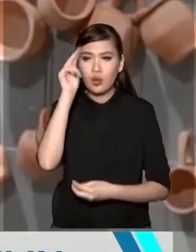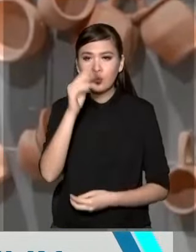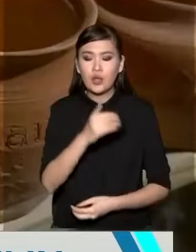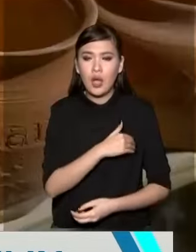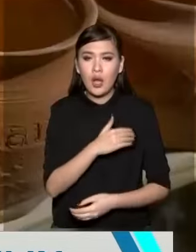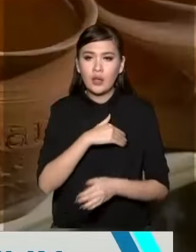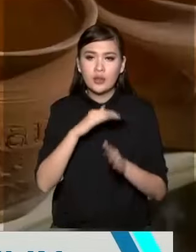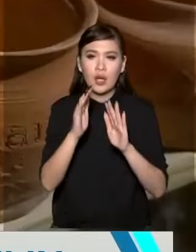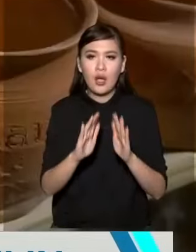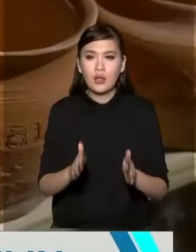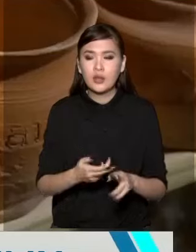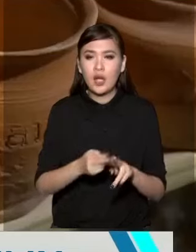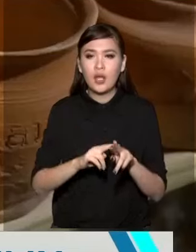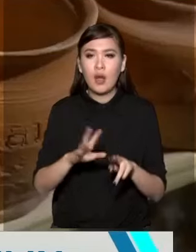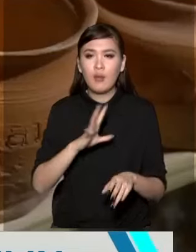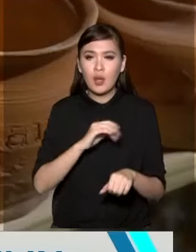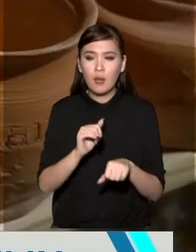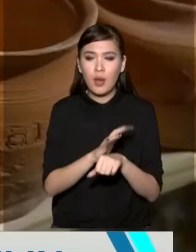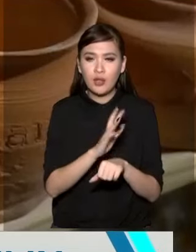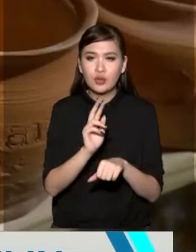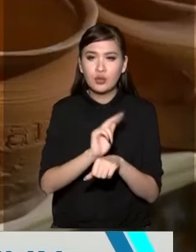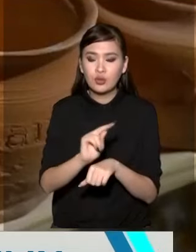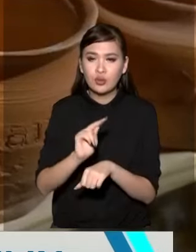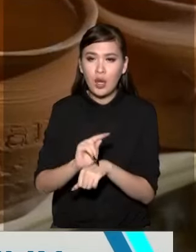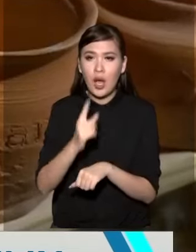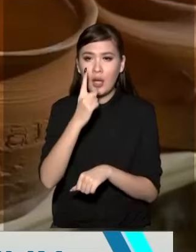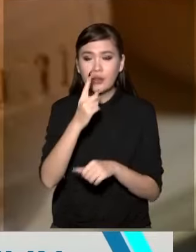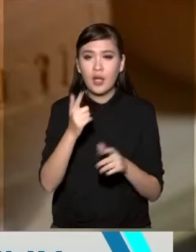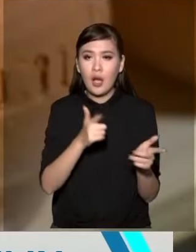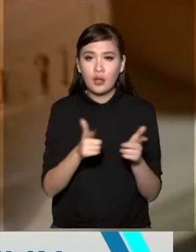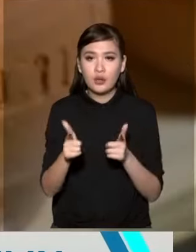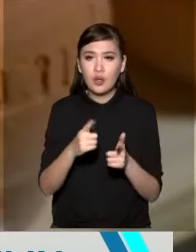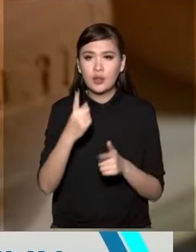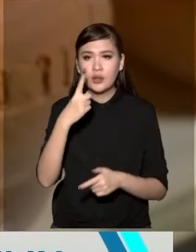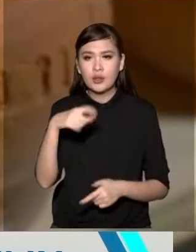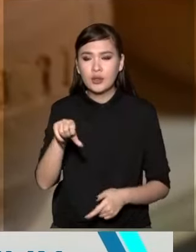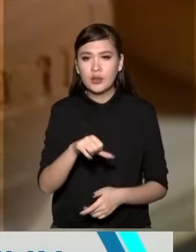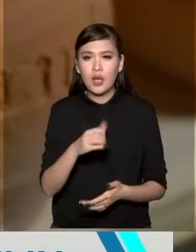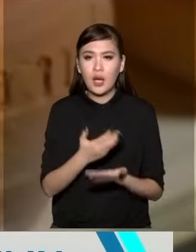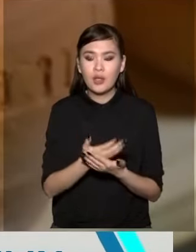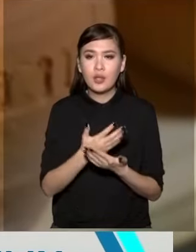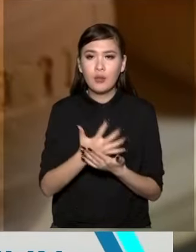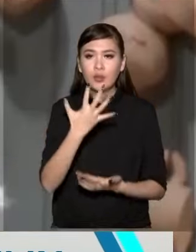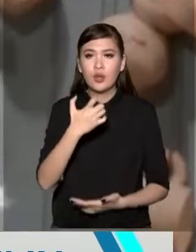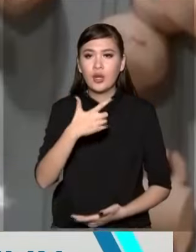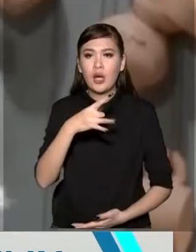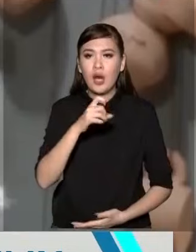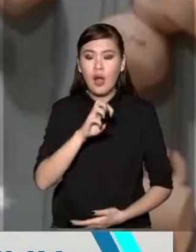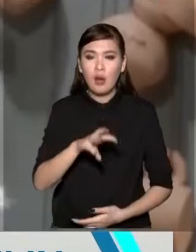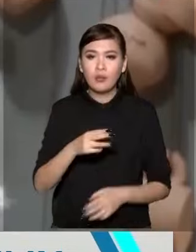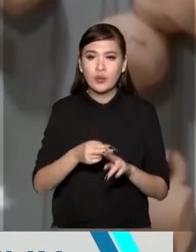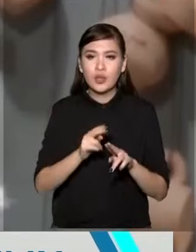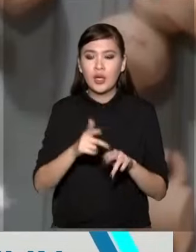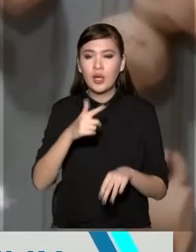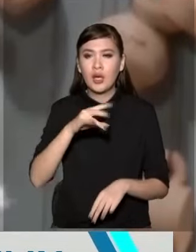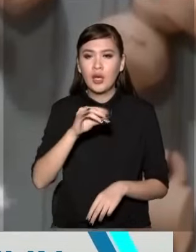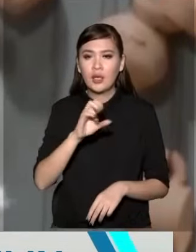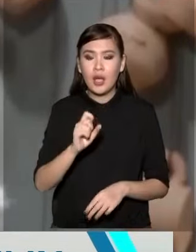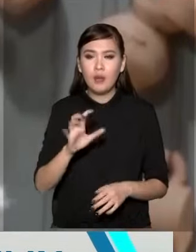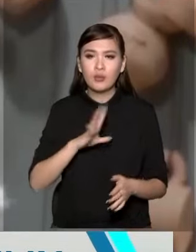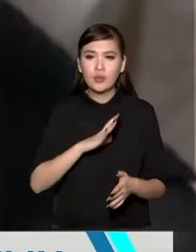ремеслу. Помощь оказывает мастер. На изготовление одного изделия уходит около недели. Из 500 граммов глины на гончарном круге делают